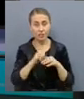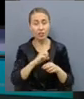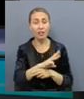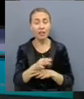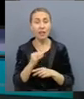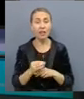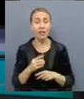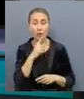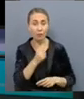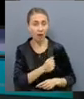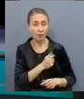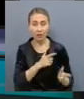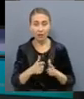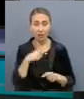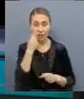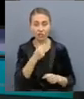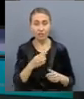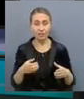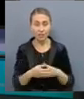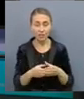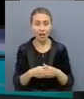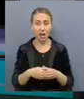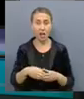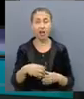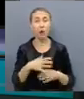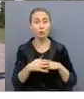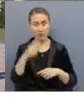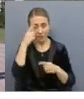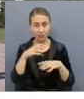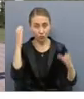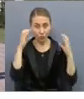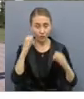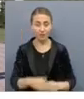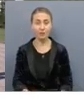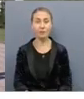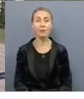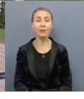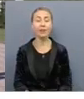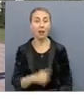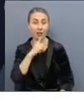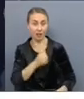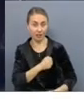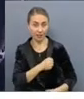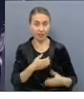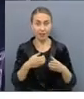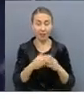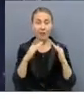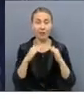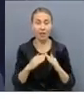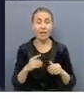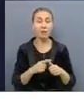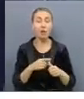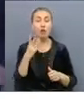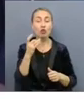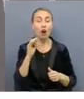и боевой подготовкой личного состава Кокшетауского технического института. Кадетский корпус Министерства обороны имени Шоканова